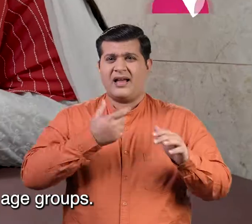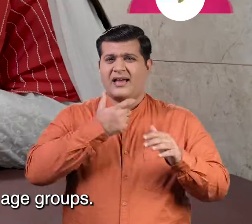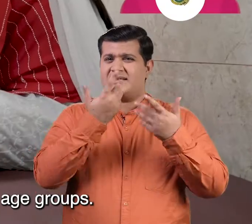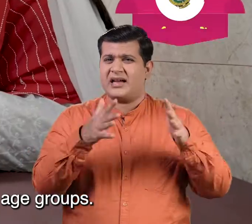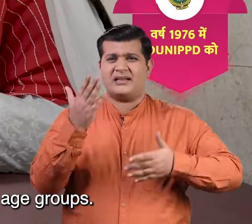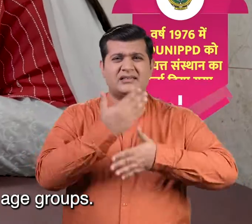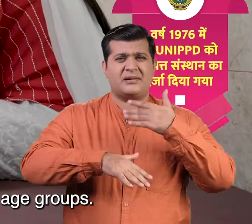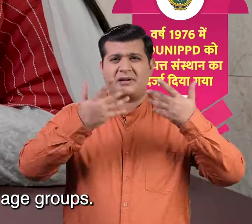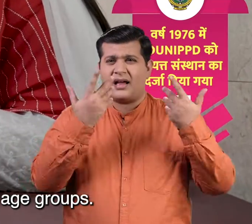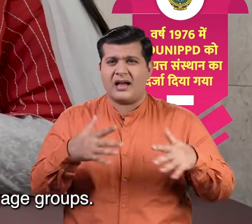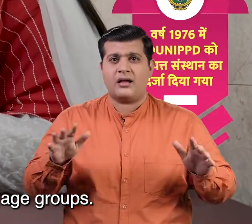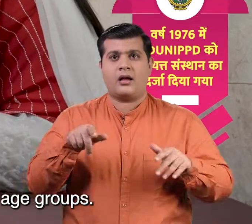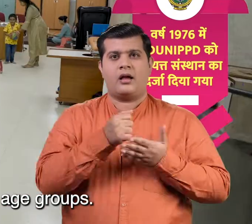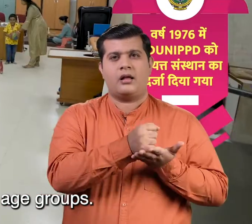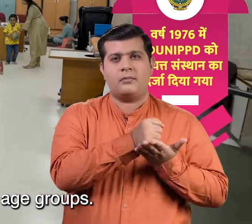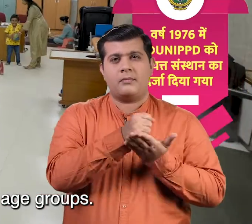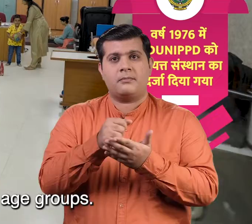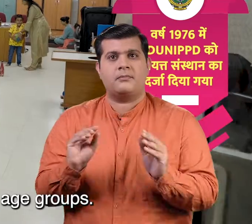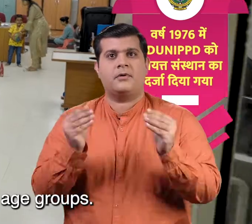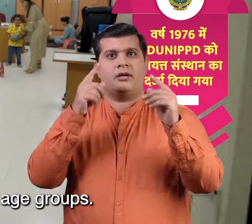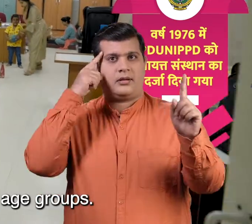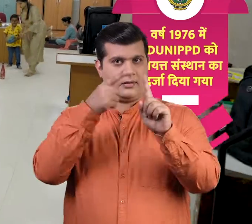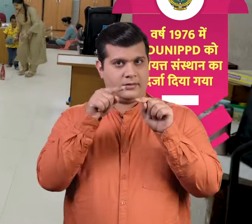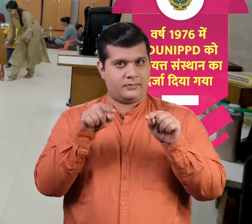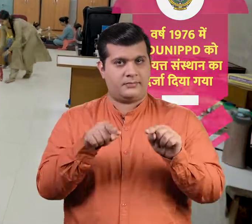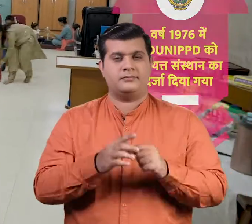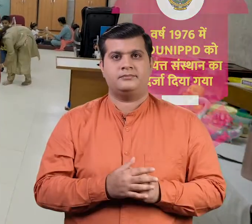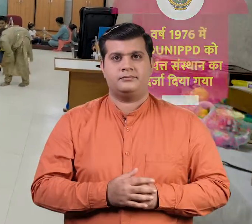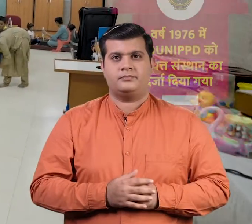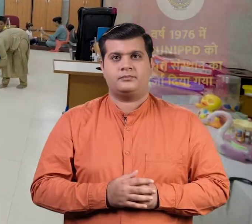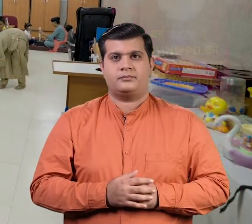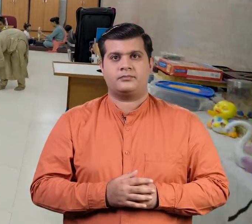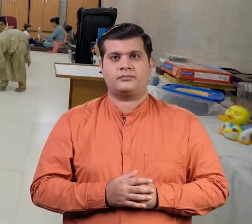के शारीरिक रूप से अक्षम लोगों की सेवा और पुनर्वास करना है।